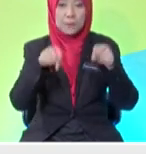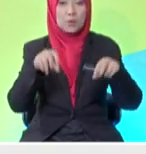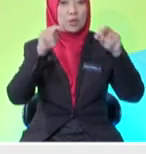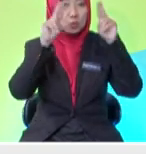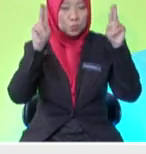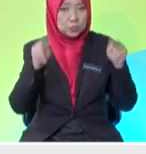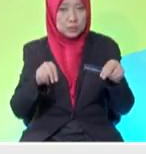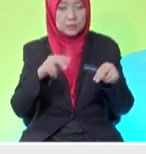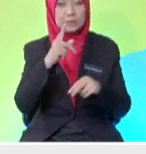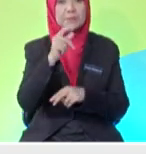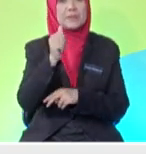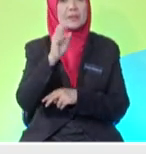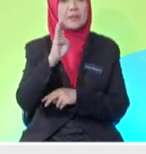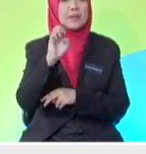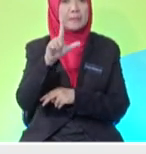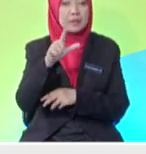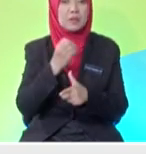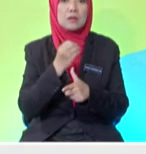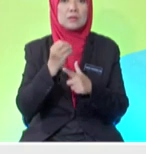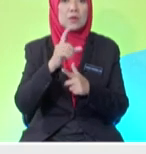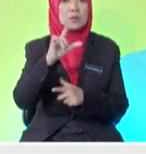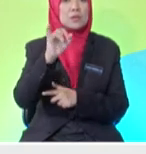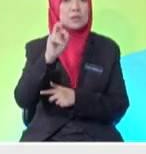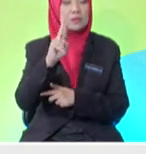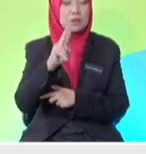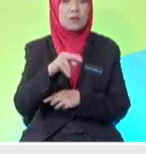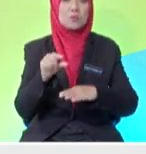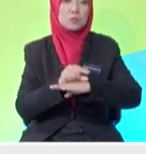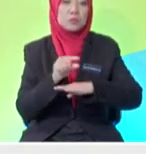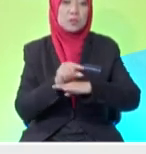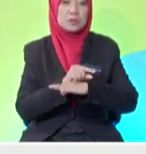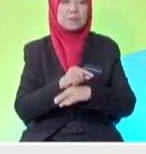ataupun kabel tersebut untuk kita tahu ke boleh gunakan